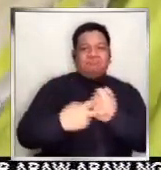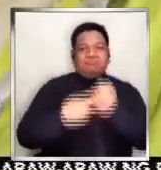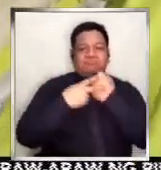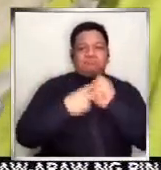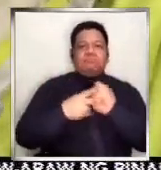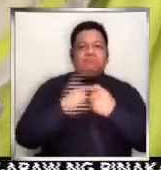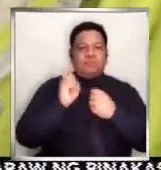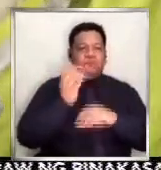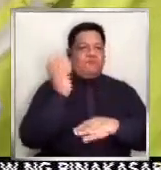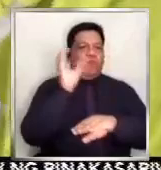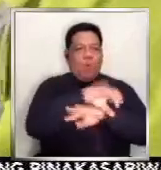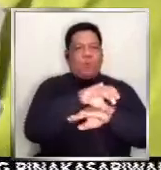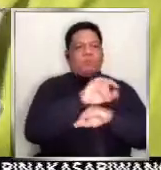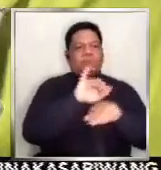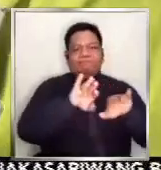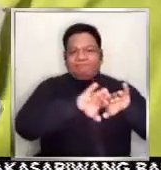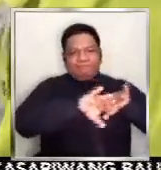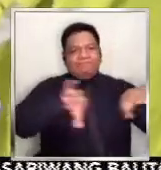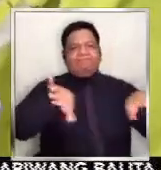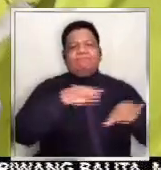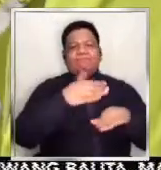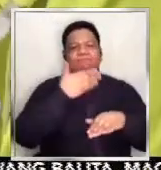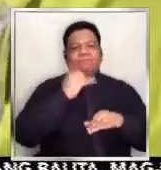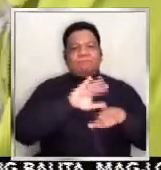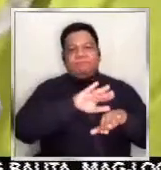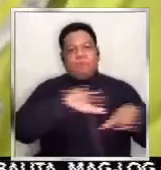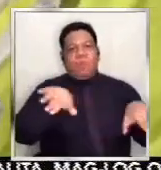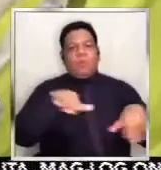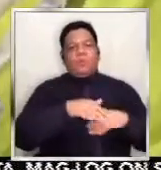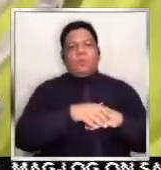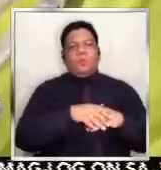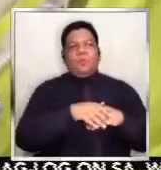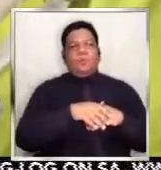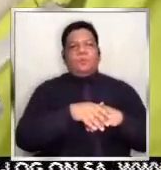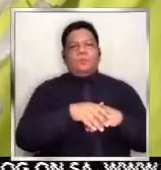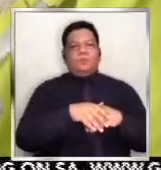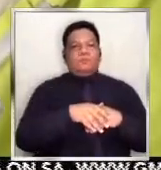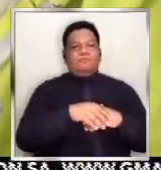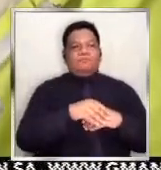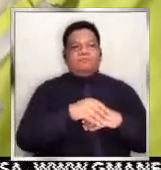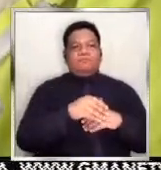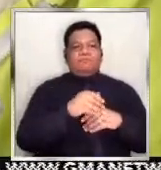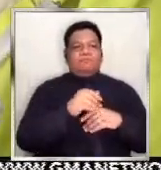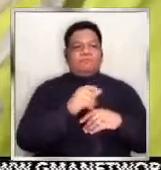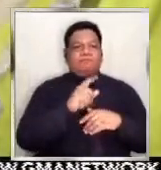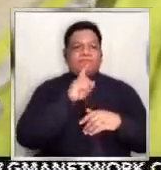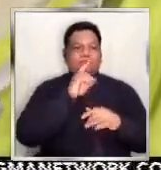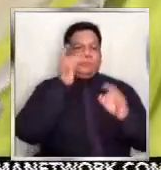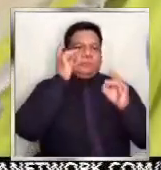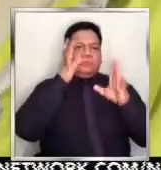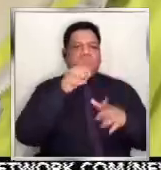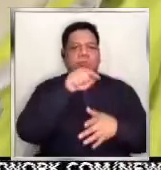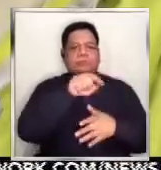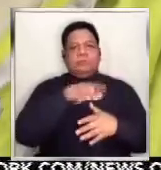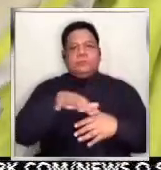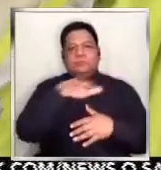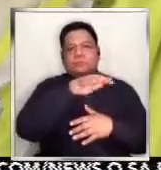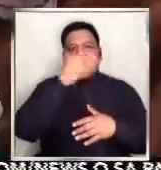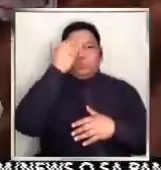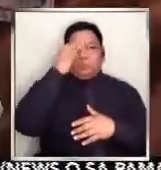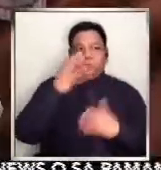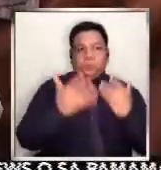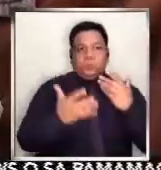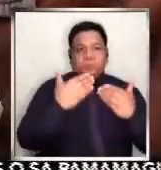silang patabihin at ipagilid or itanggal dyan sa talagang delikado kasi yung ganyan. Di natin alam, baka may mga hukay